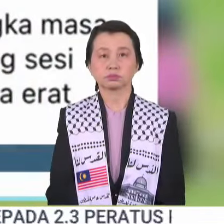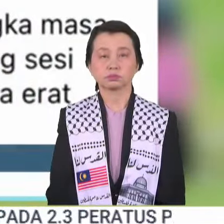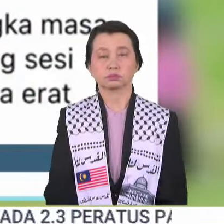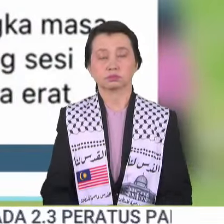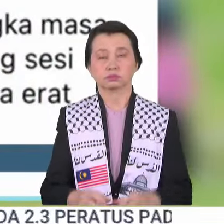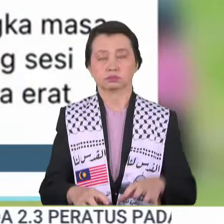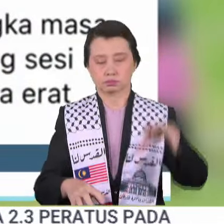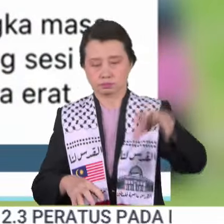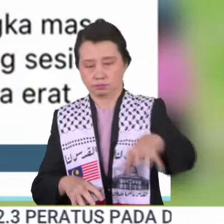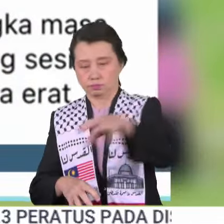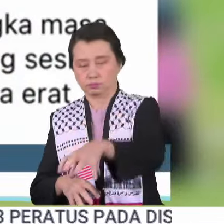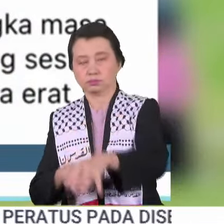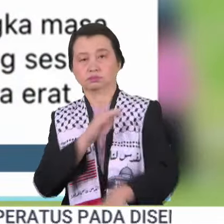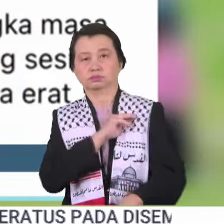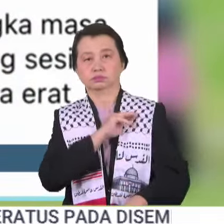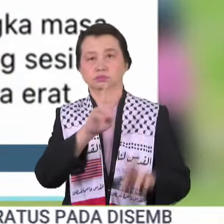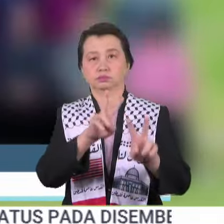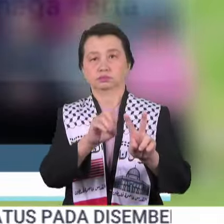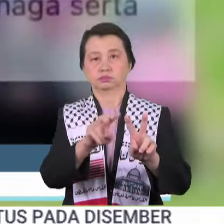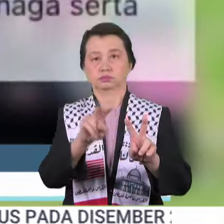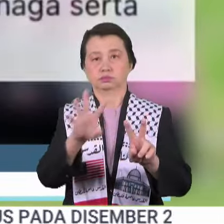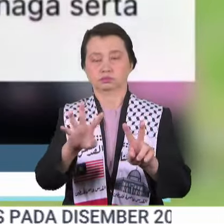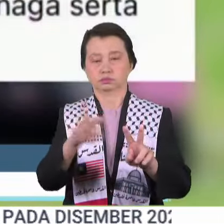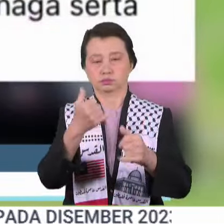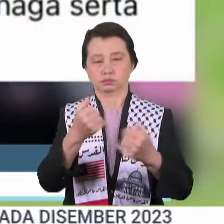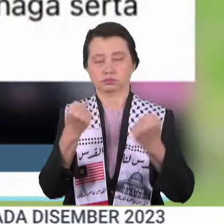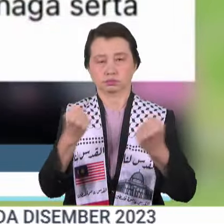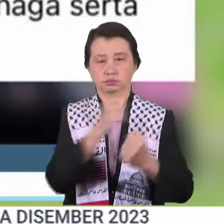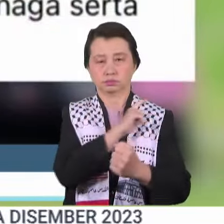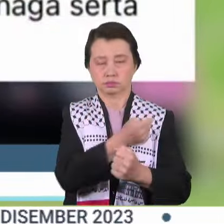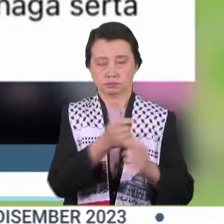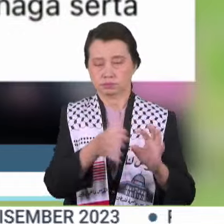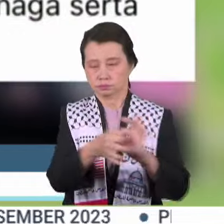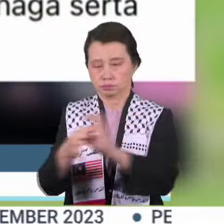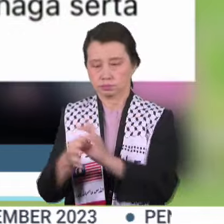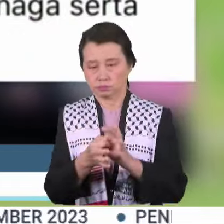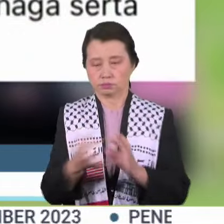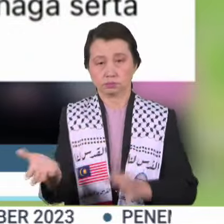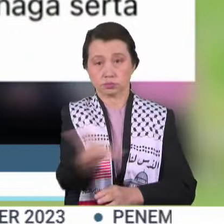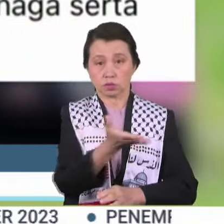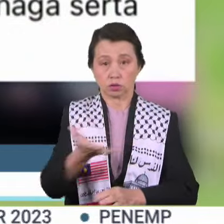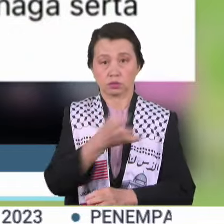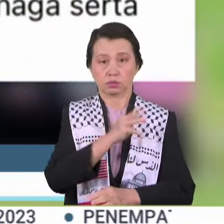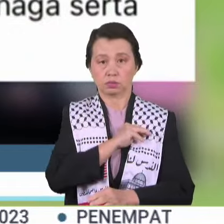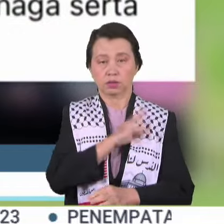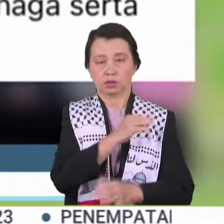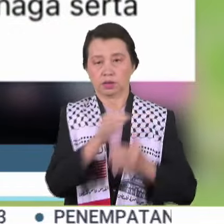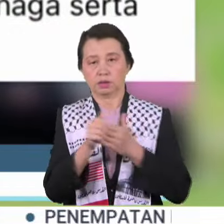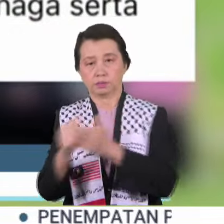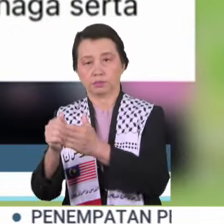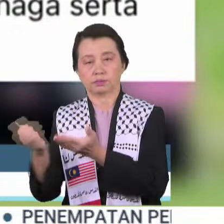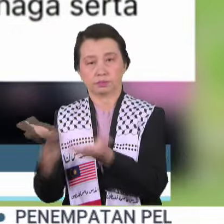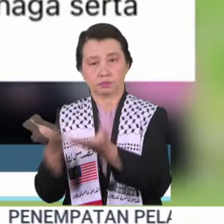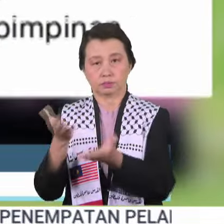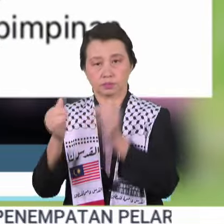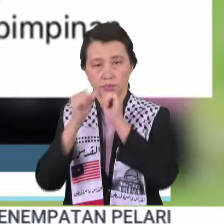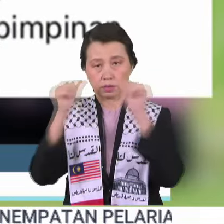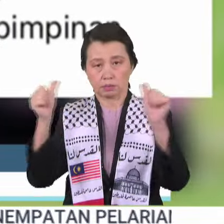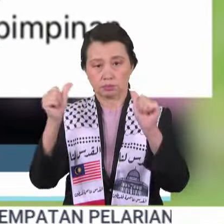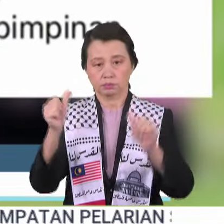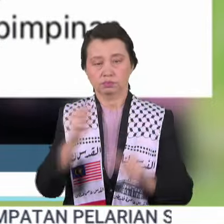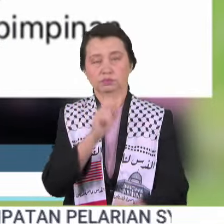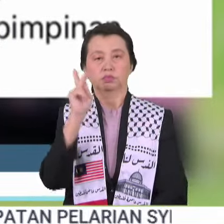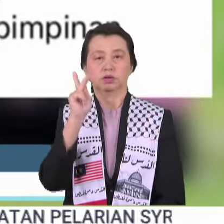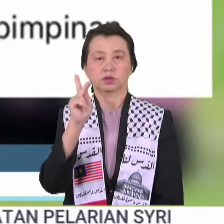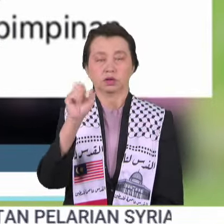pemukiman jemaah menteri 2024 memperkasakan Sinergi dan kerjasama erat antara jemaah menteri bersama kepimpinan perkhidmatan awam menurut